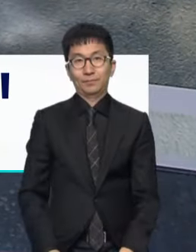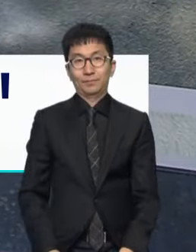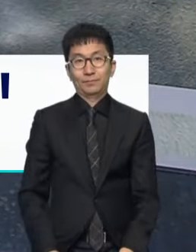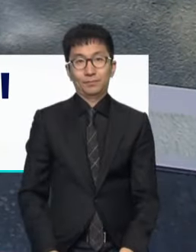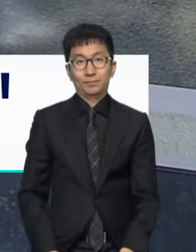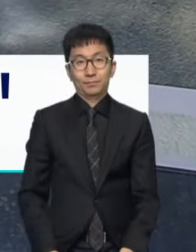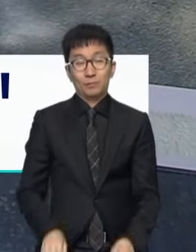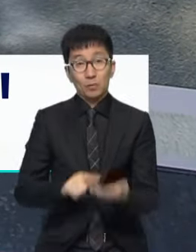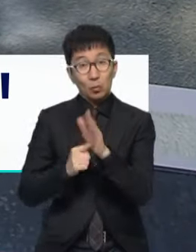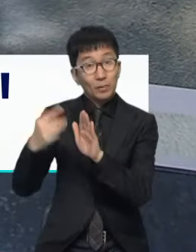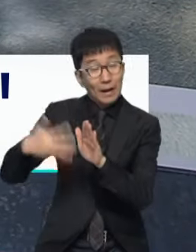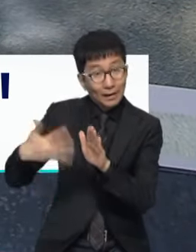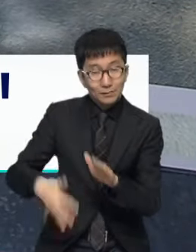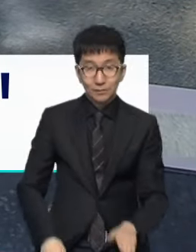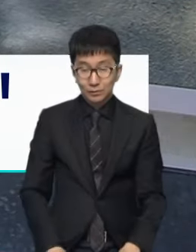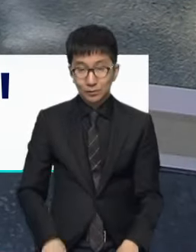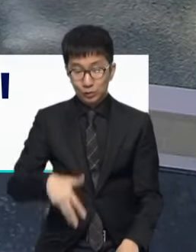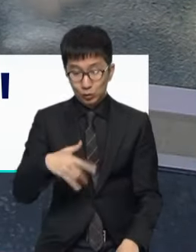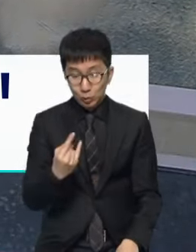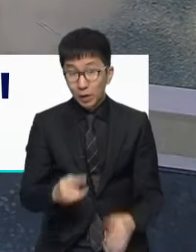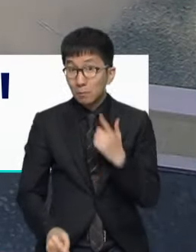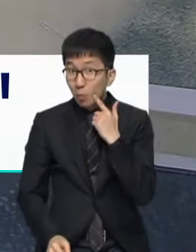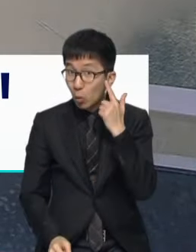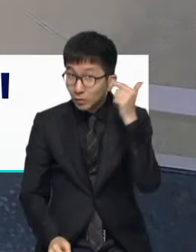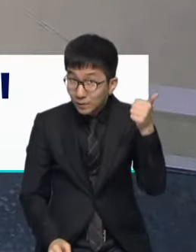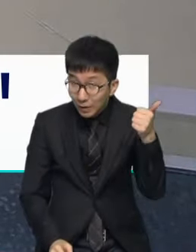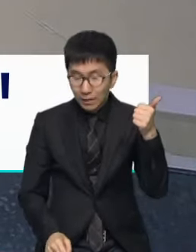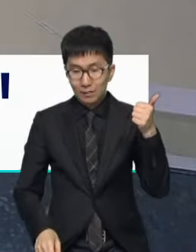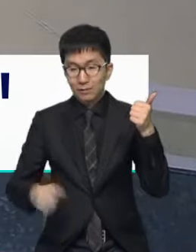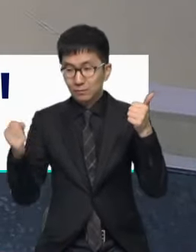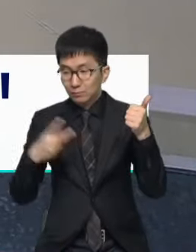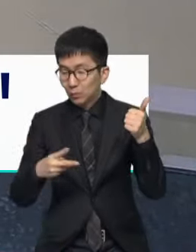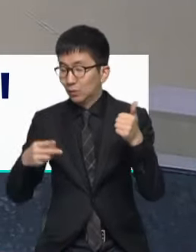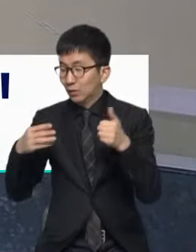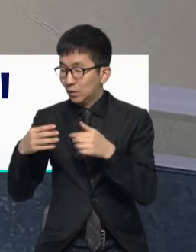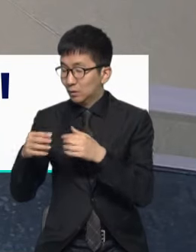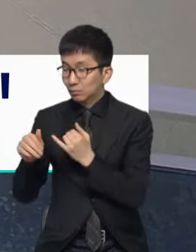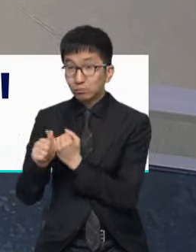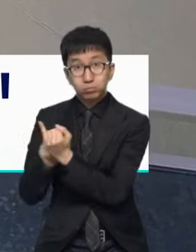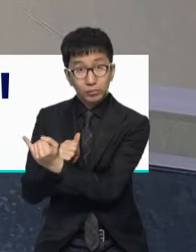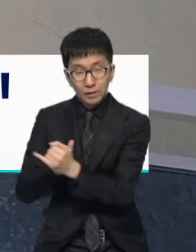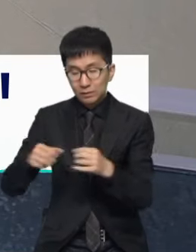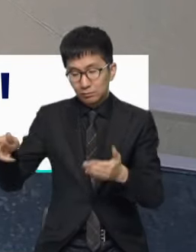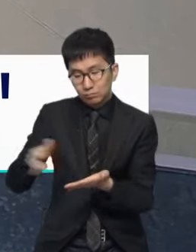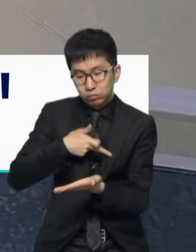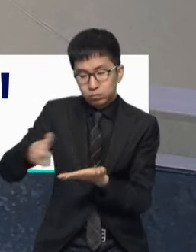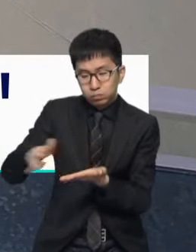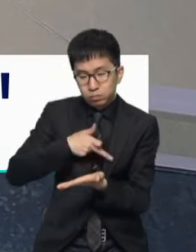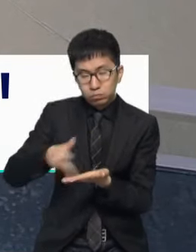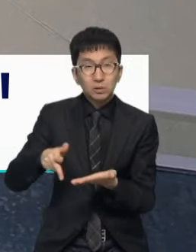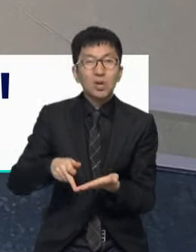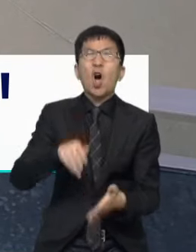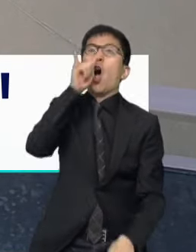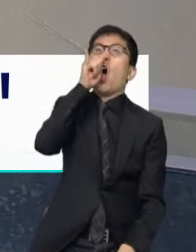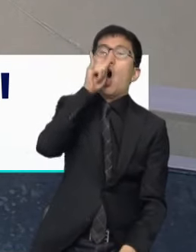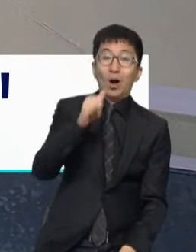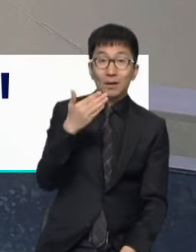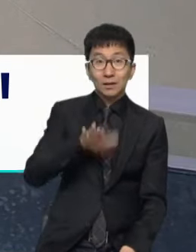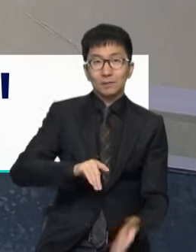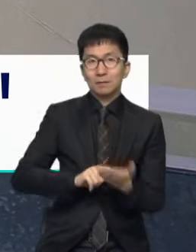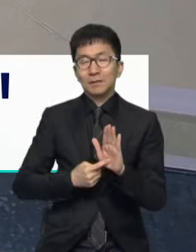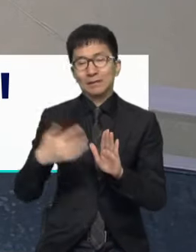아직 공개되지 않은 최 목사와 김 여사의 메신저 대화 내역이 있다면서도 그 구체적인 내용은 밝히질